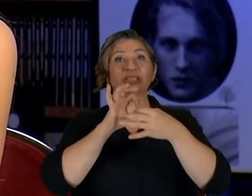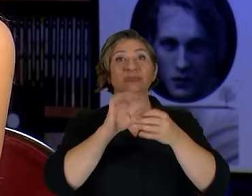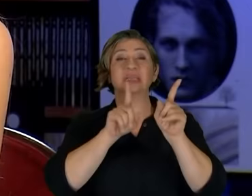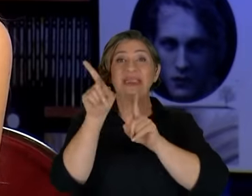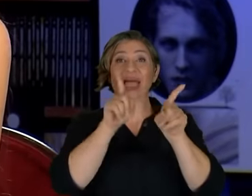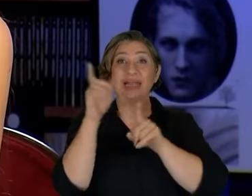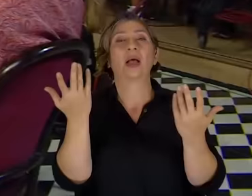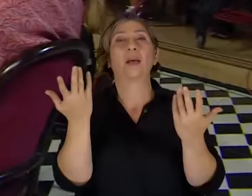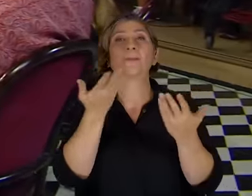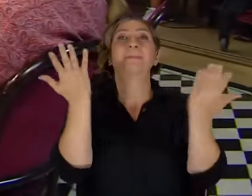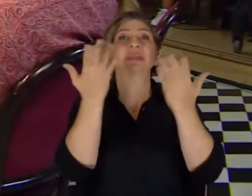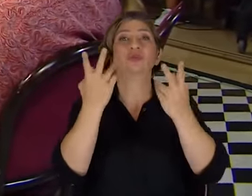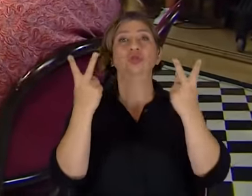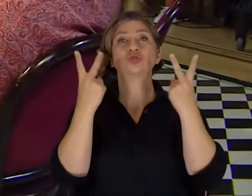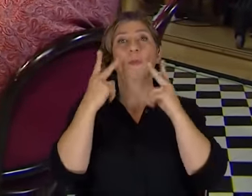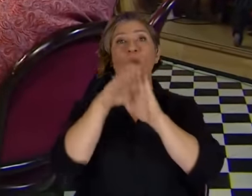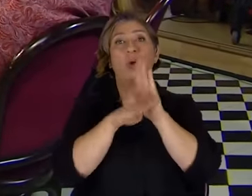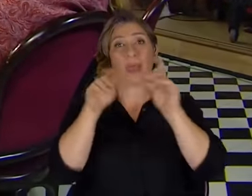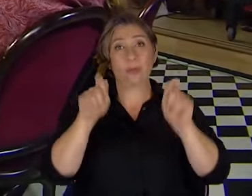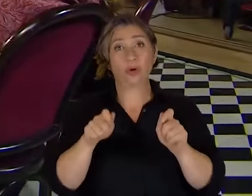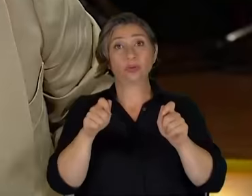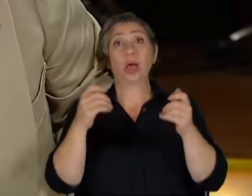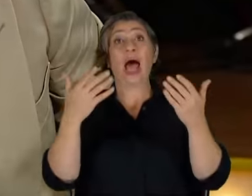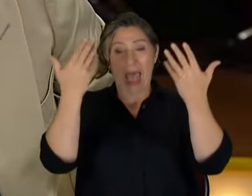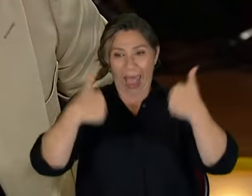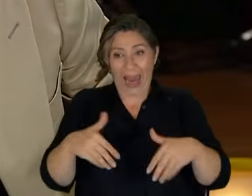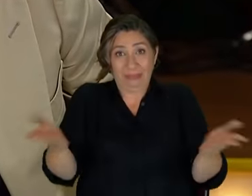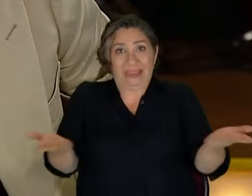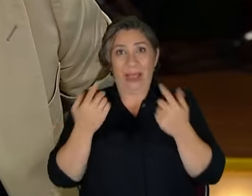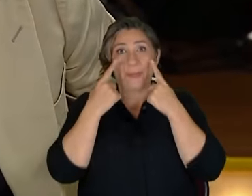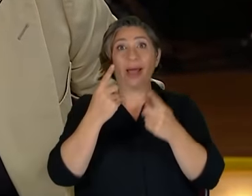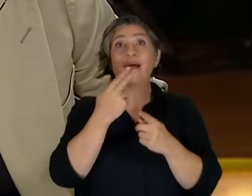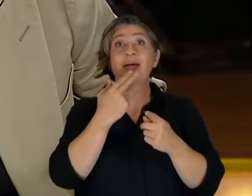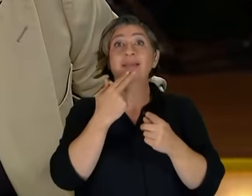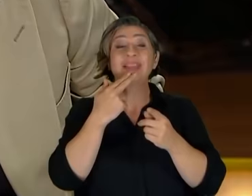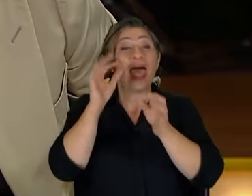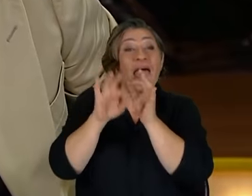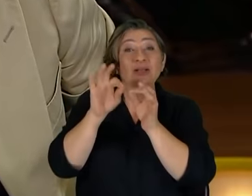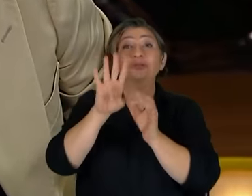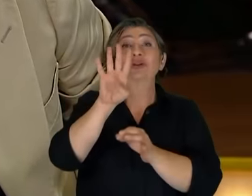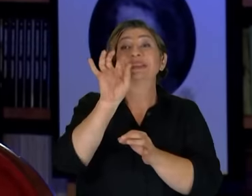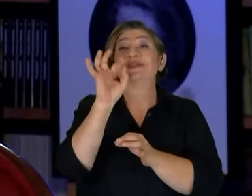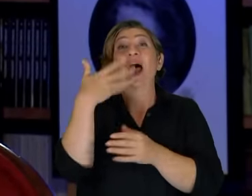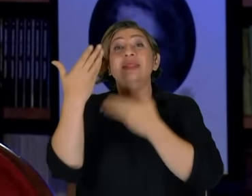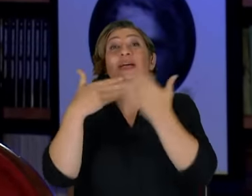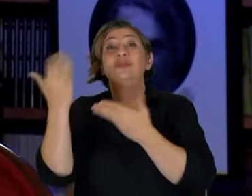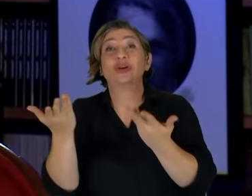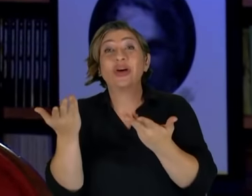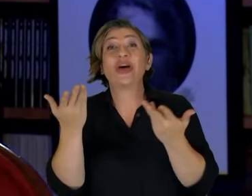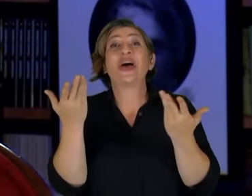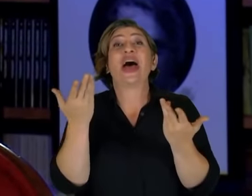internet geldi. Mesela show programı yapıyoruz değil mi? Halimize bak. Kadın endüstri 4.0 anlatıyor.